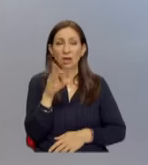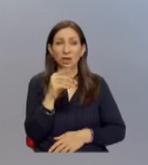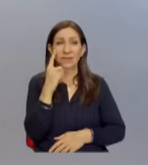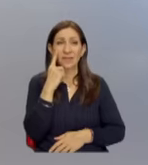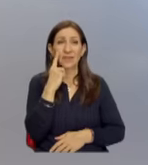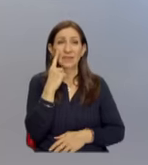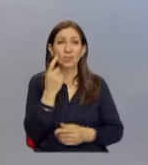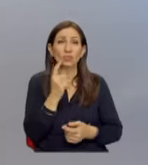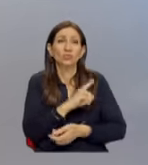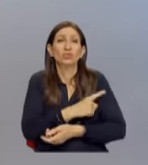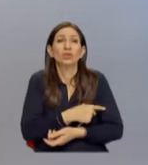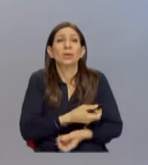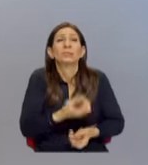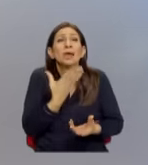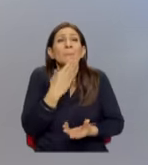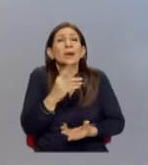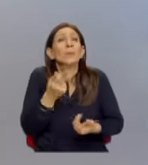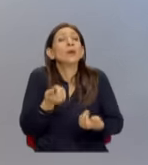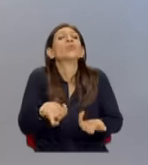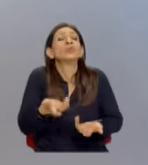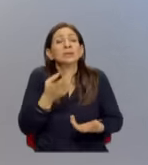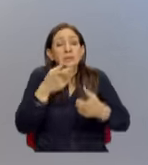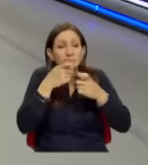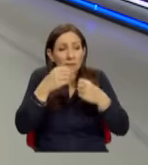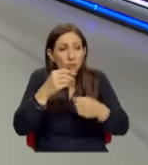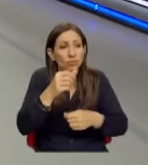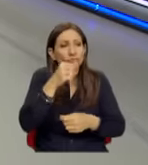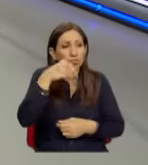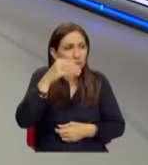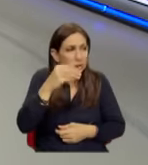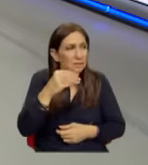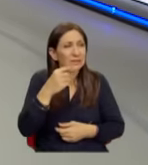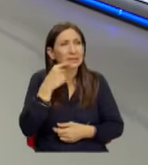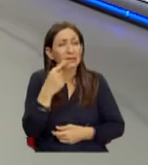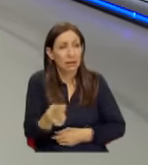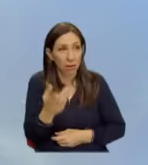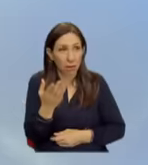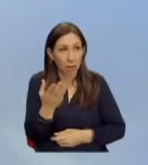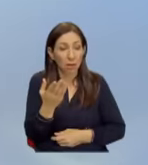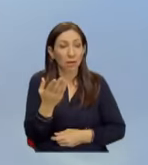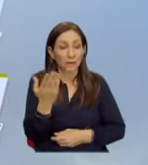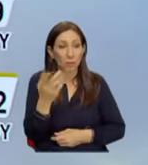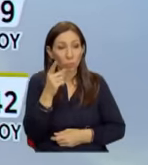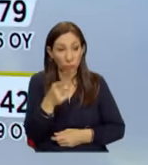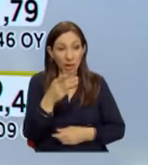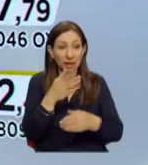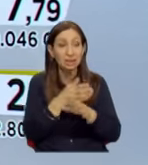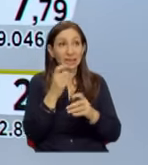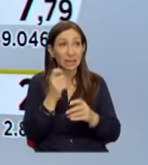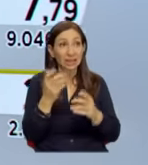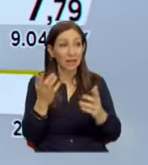devlet yetişemez. Emekli geçinemiyorsa simit satsın, domates satsın, su satsın diyiverdi. Ve bu da